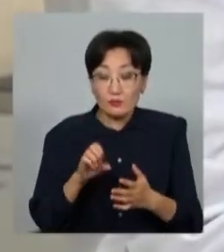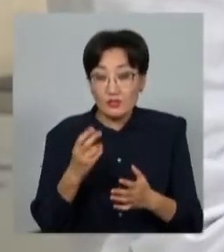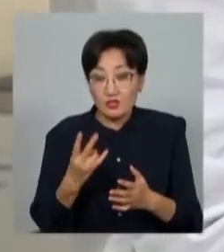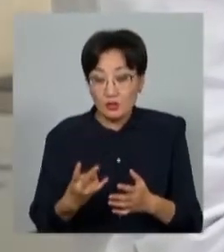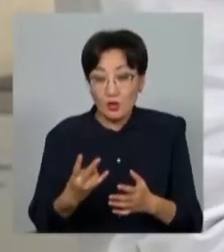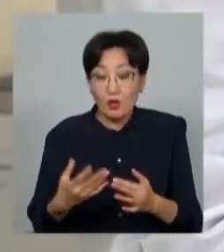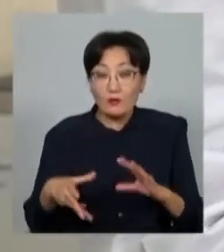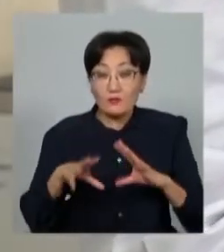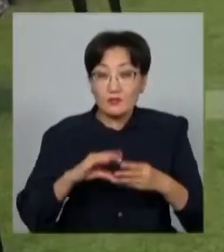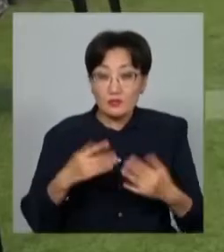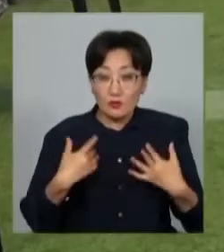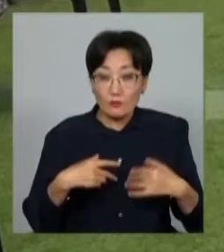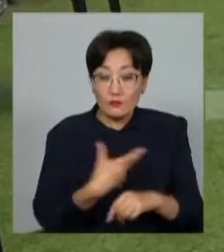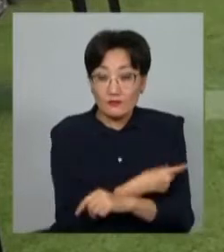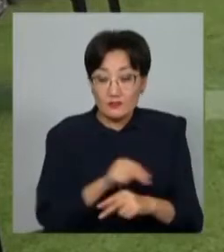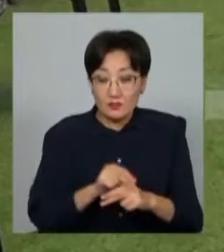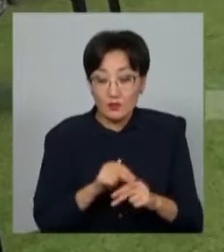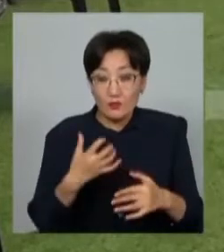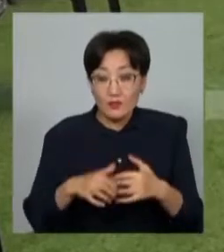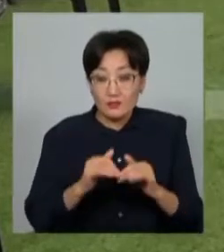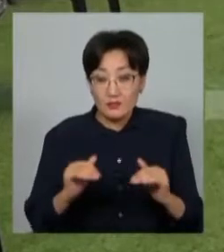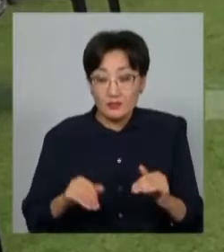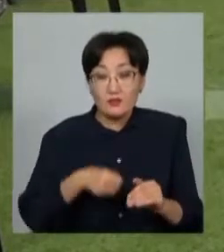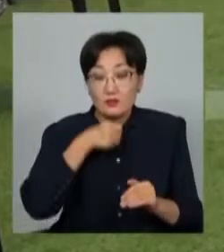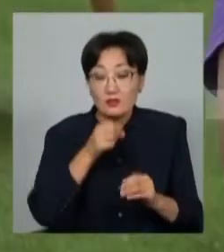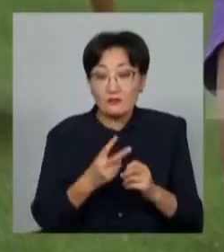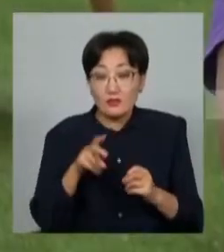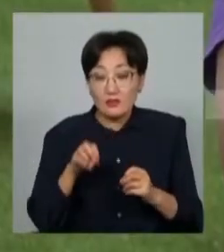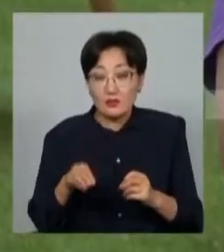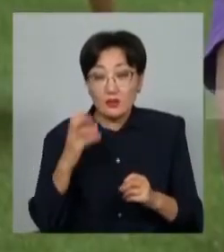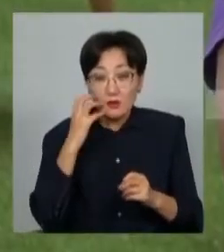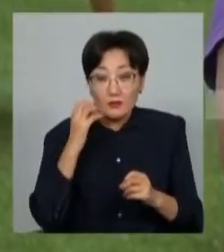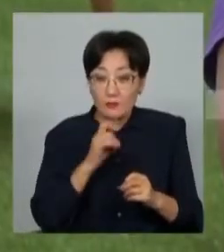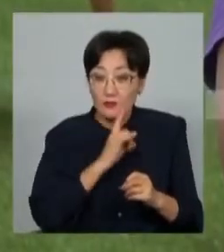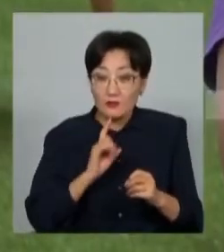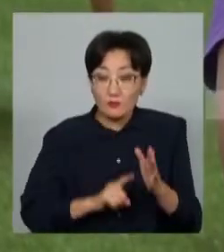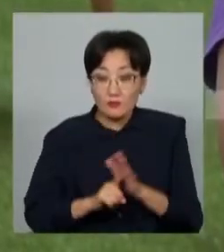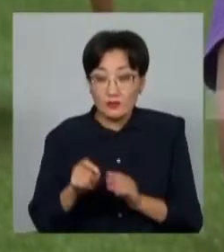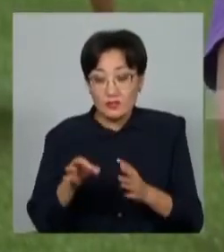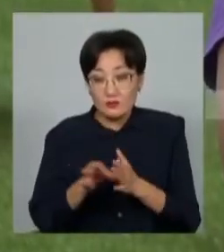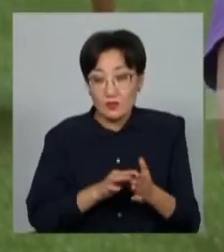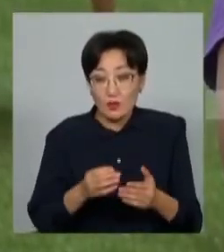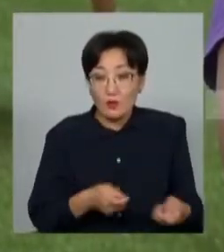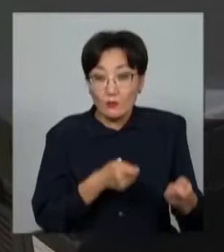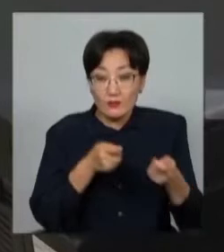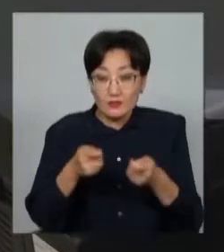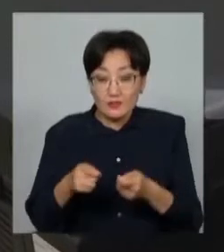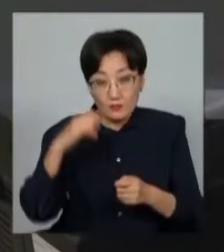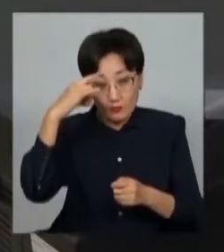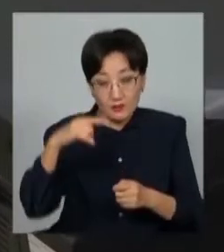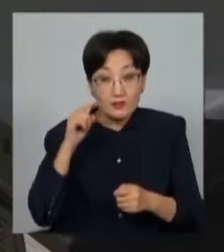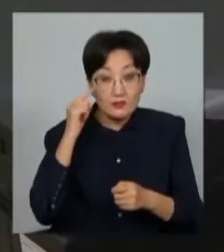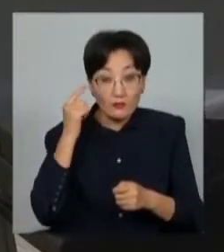Бекшина, всеобщая иммунизация среди детей старше 12 лет и беременных начнется сразу после завоза в Казахстан